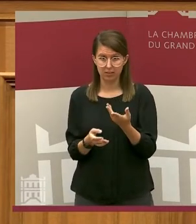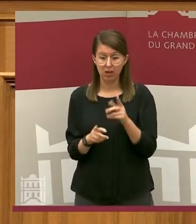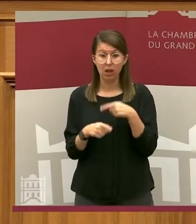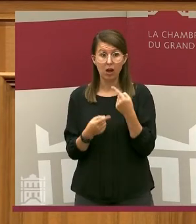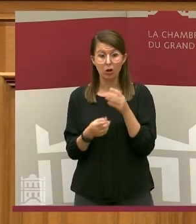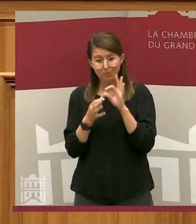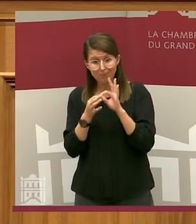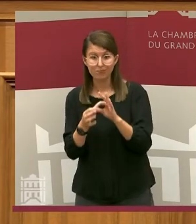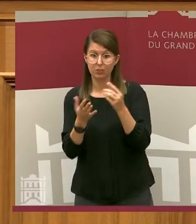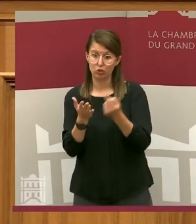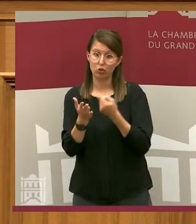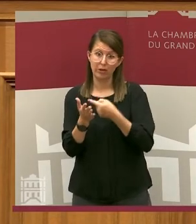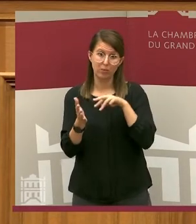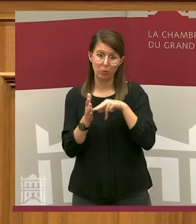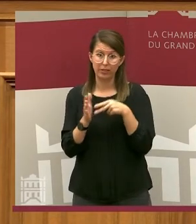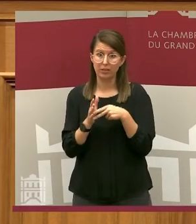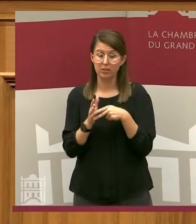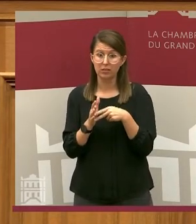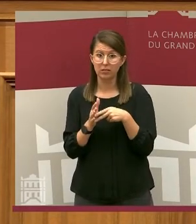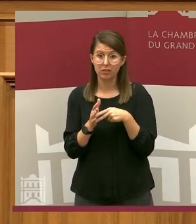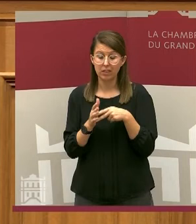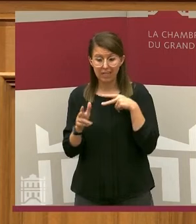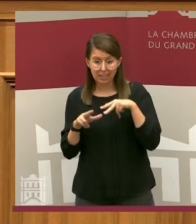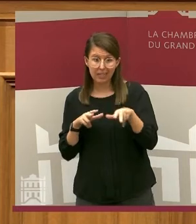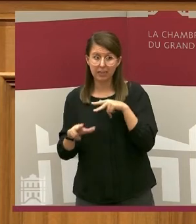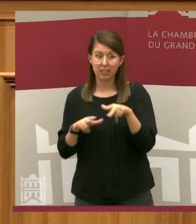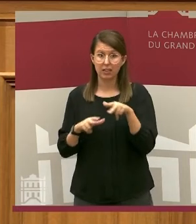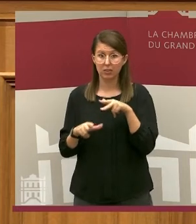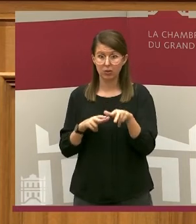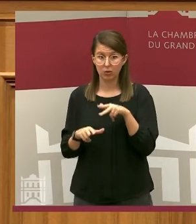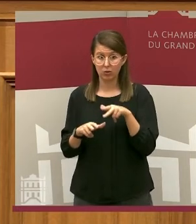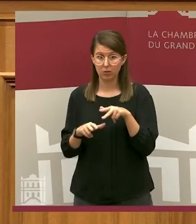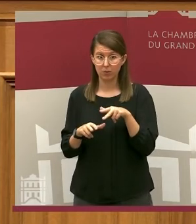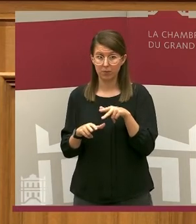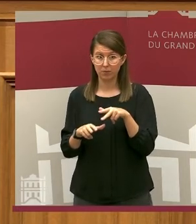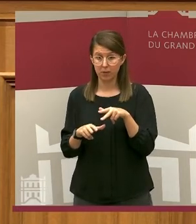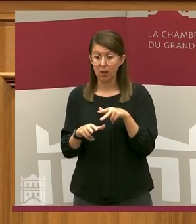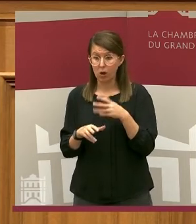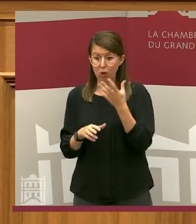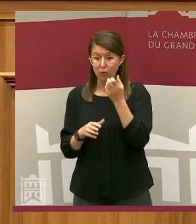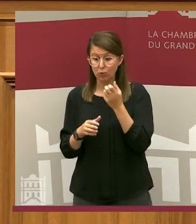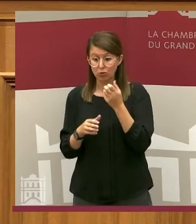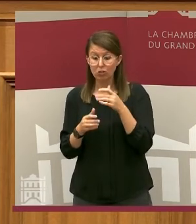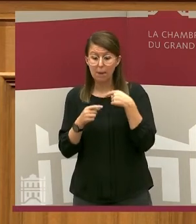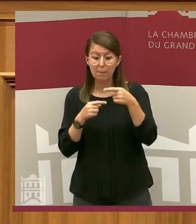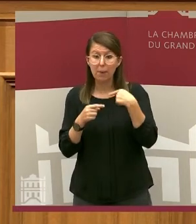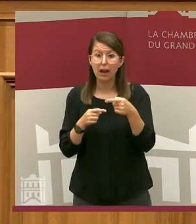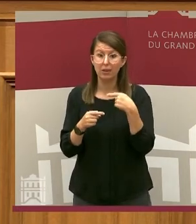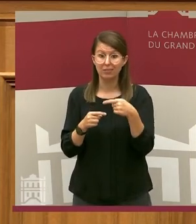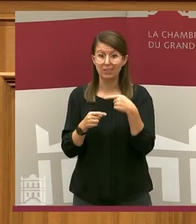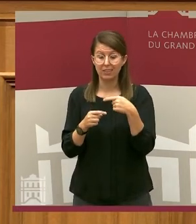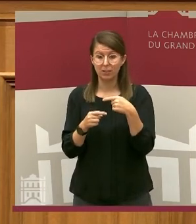Sachen Steuerpolitik. Die Regierung will mittelfristig ihrem Schwarz Zölle schreiben. Wenn der Runde